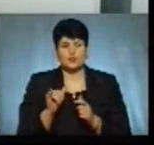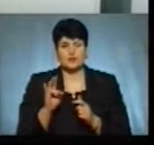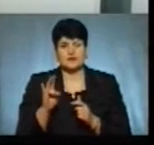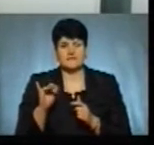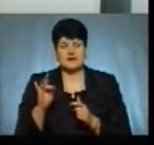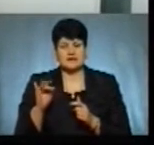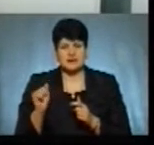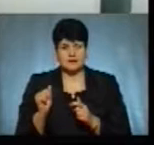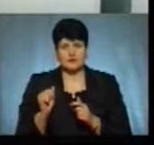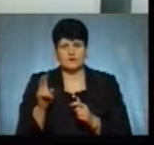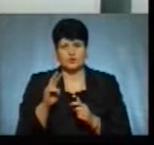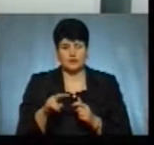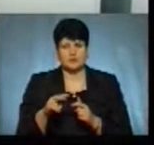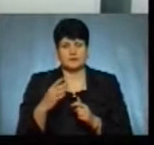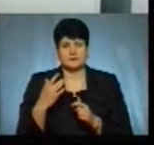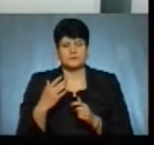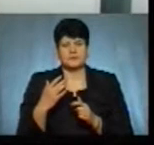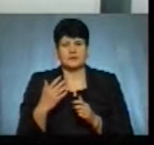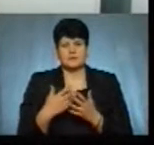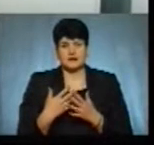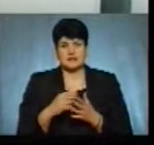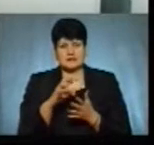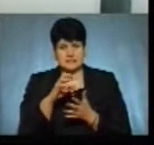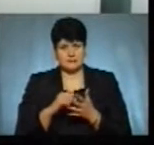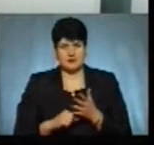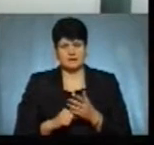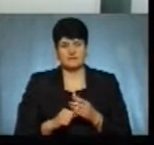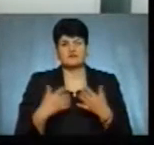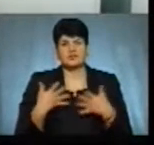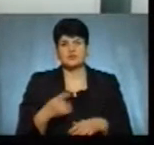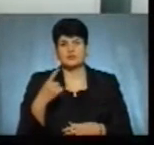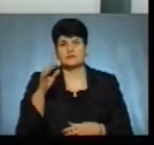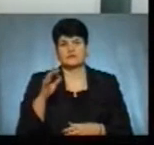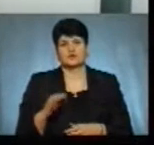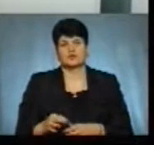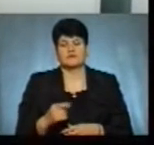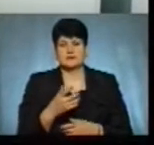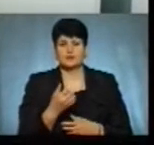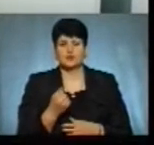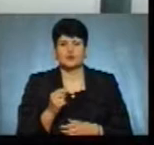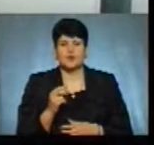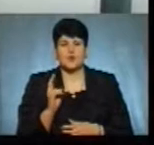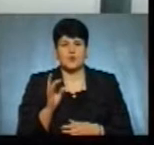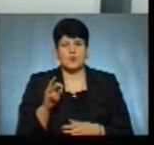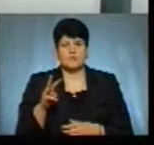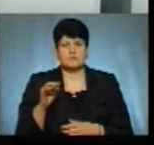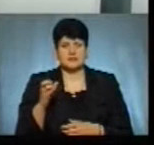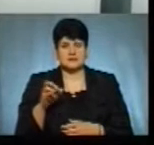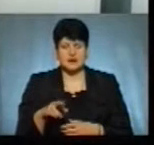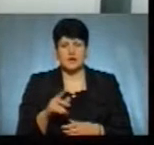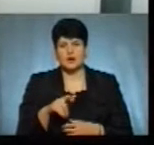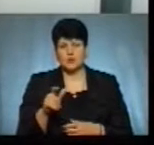доларах США, то зарахувавши на ню іноземну валюту, при знятті ви втрачаєте 1%. З вас беруть комісію 1%. Тобто люди за сам